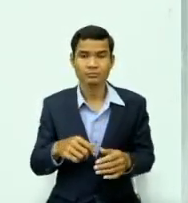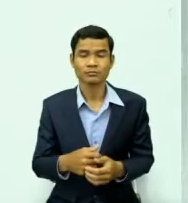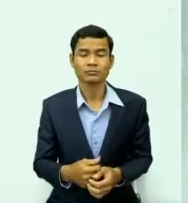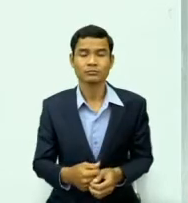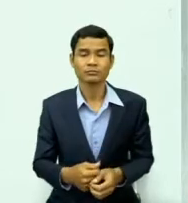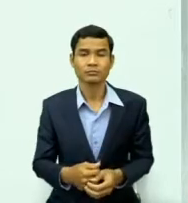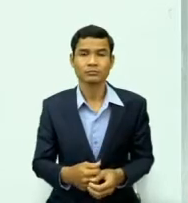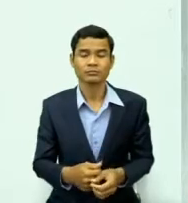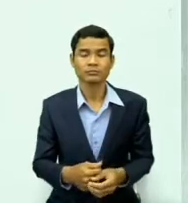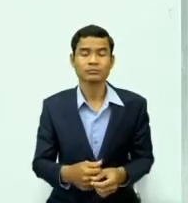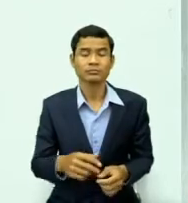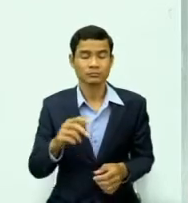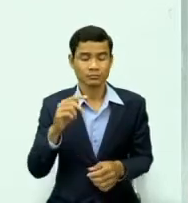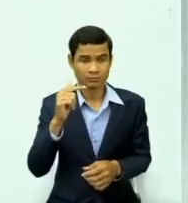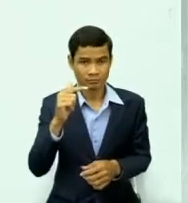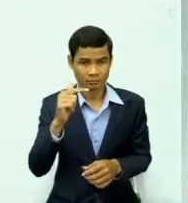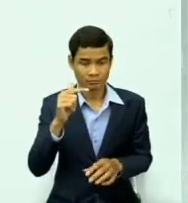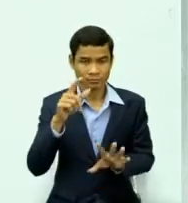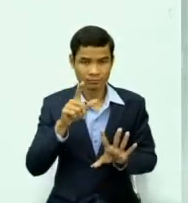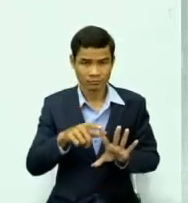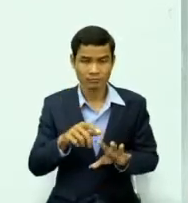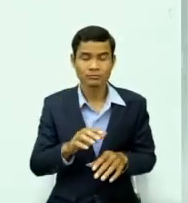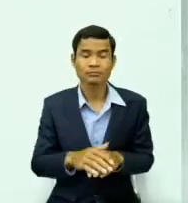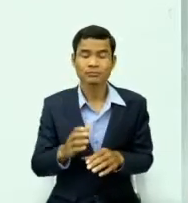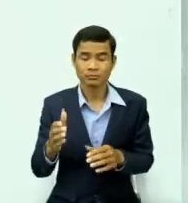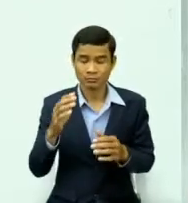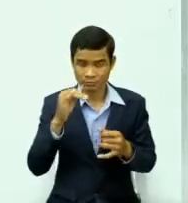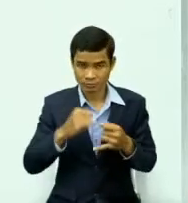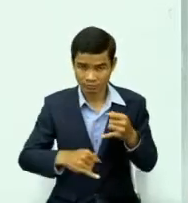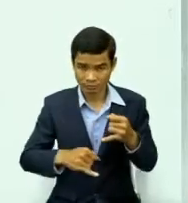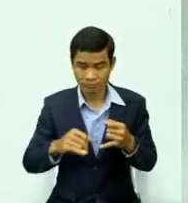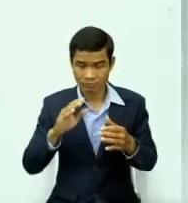chà ngớ ngò nè con tỏ khăn cọm